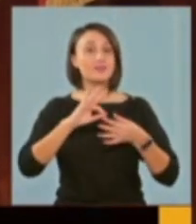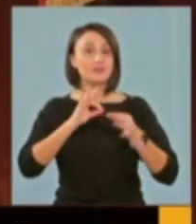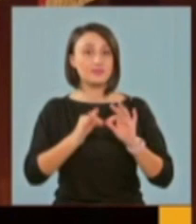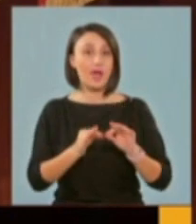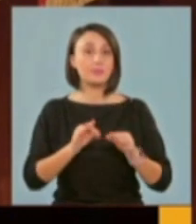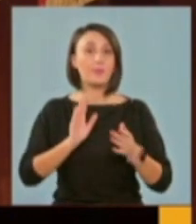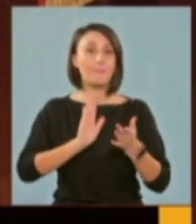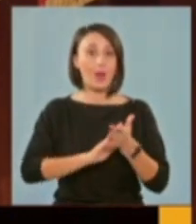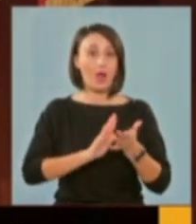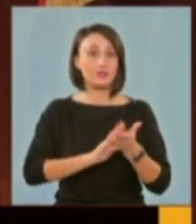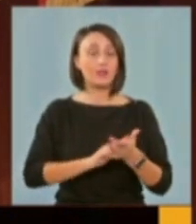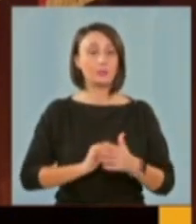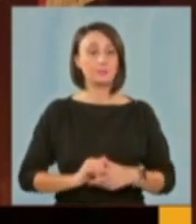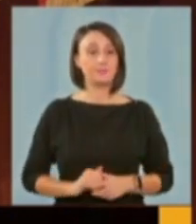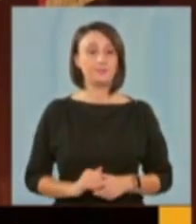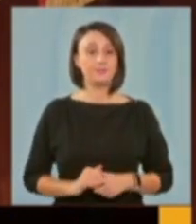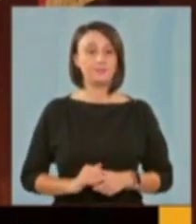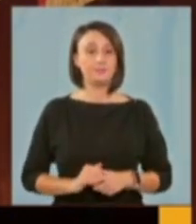reprezintă, practic,